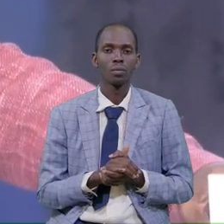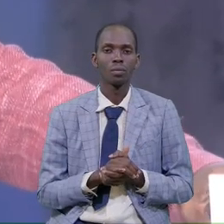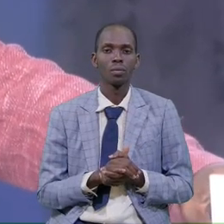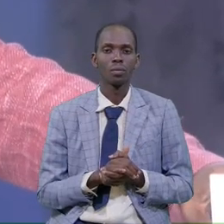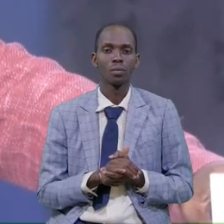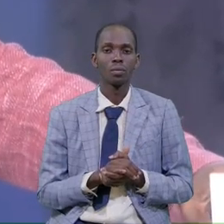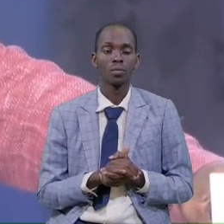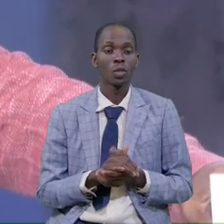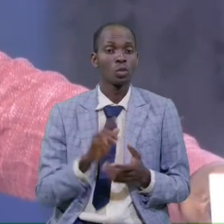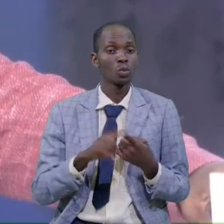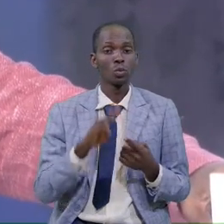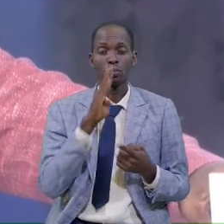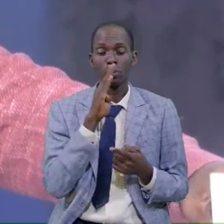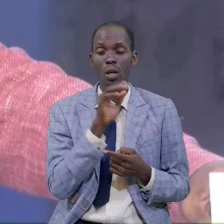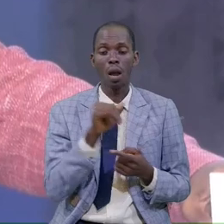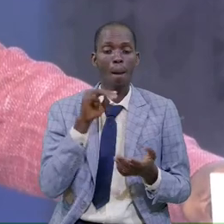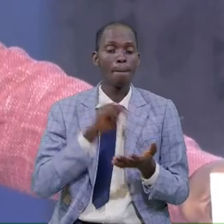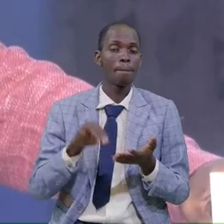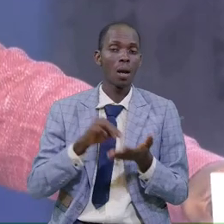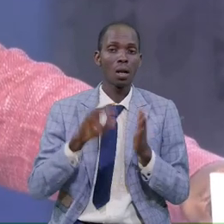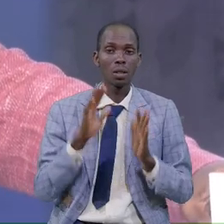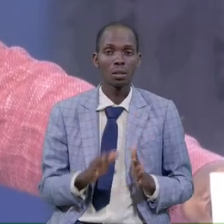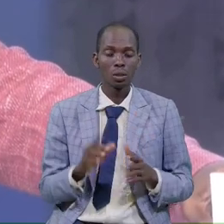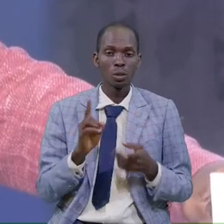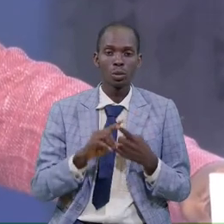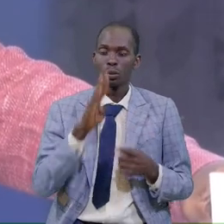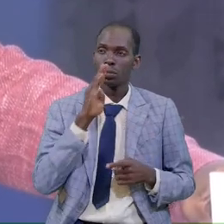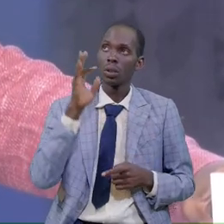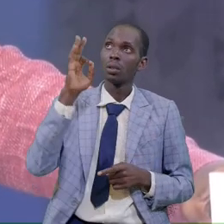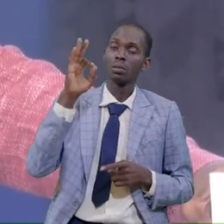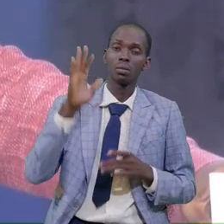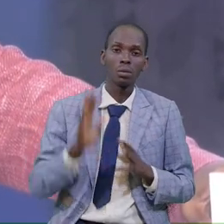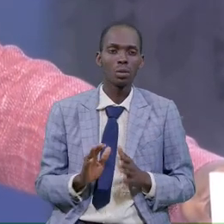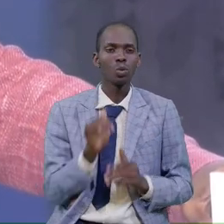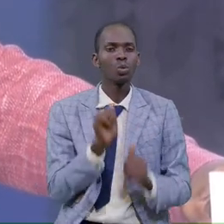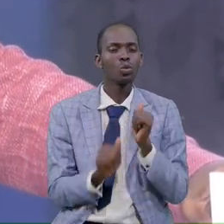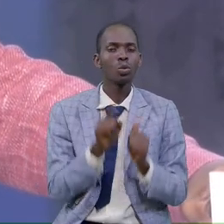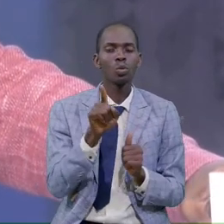Pour être millionnaire ou bien être un évangéliste, lequel veux-tu?